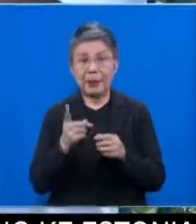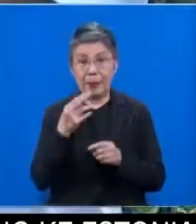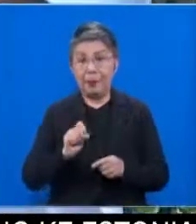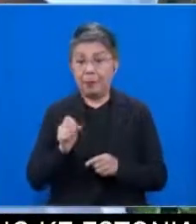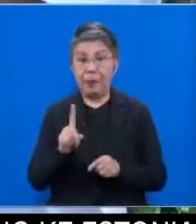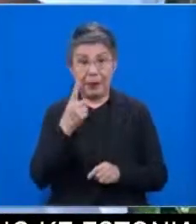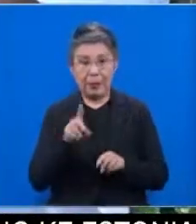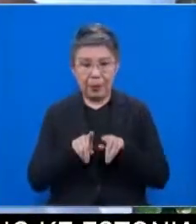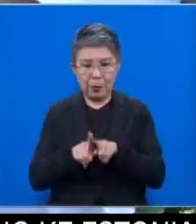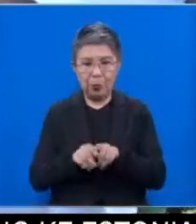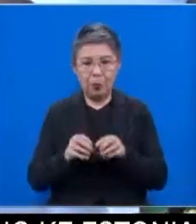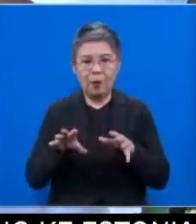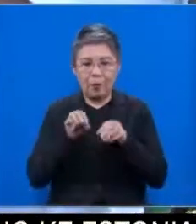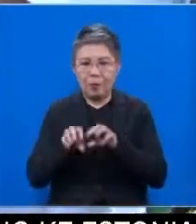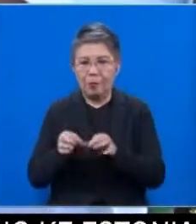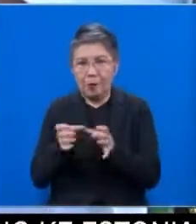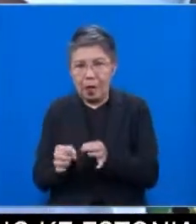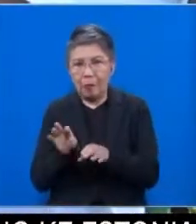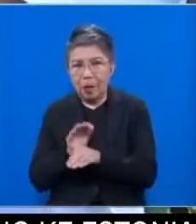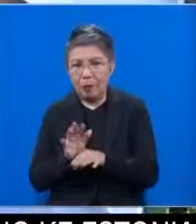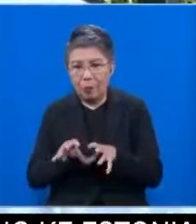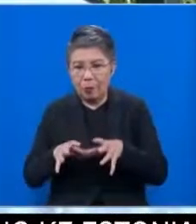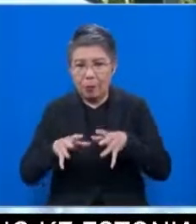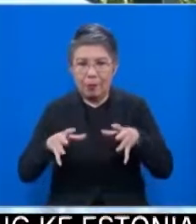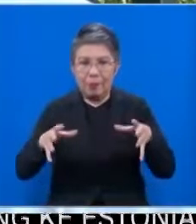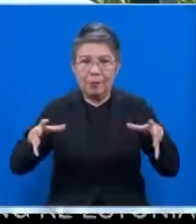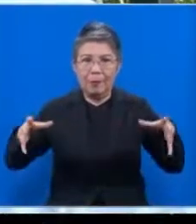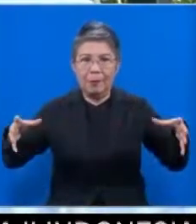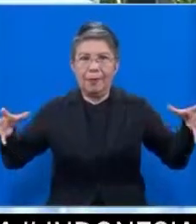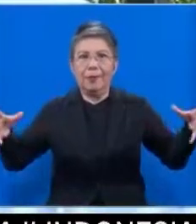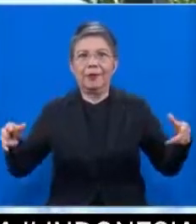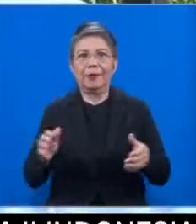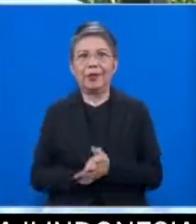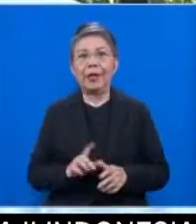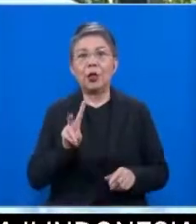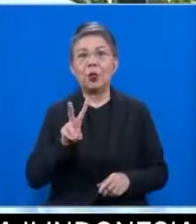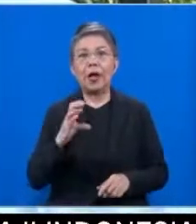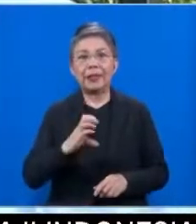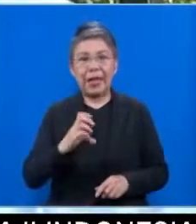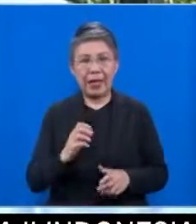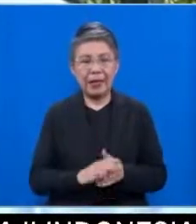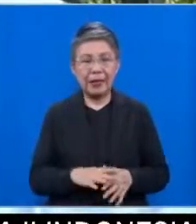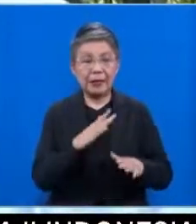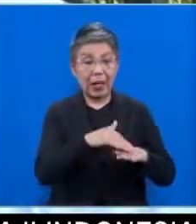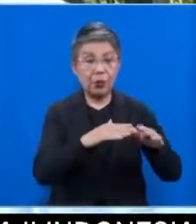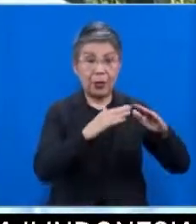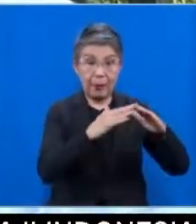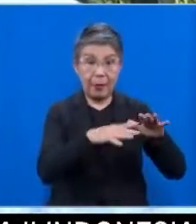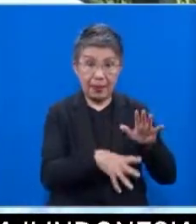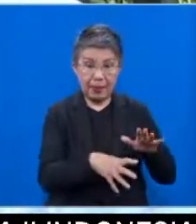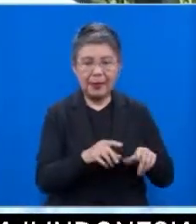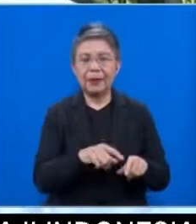hingga mencapai ratusan ekor. Jadi pakai dua metode, yang pertama pakai dikandangi sama